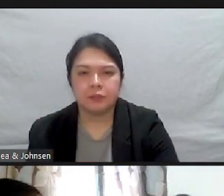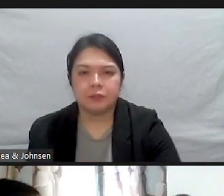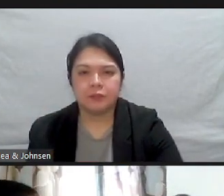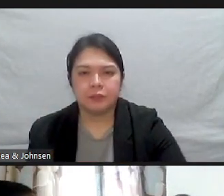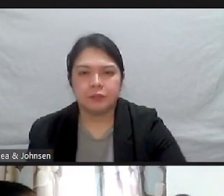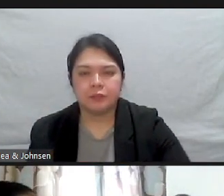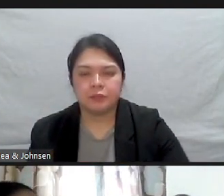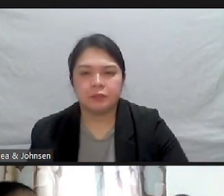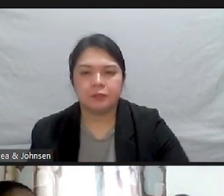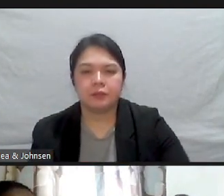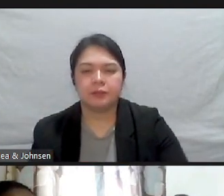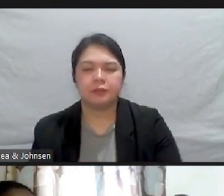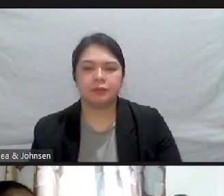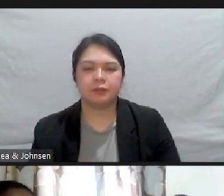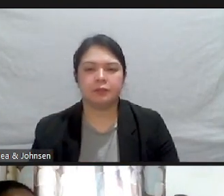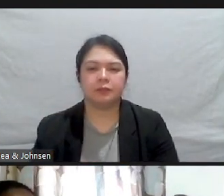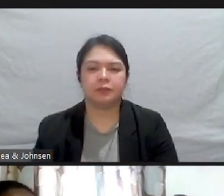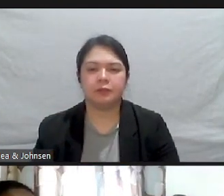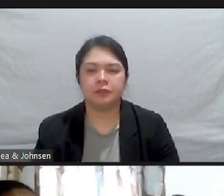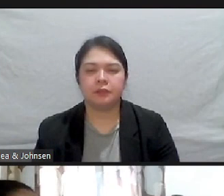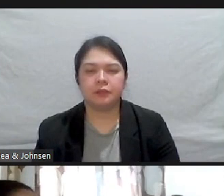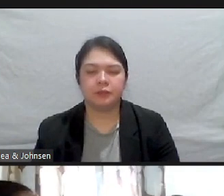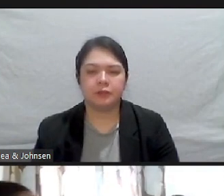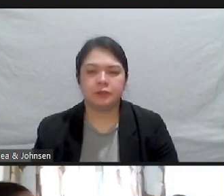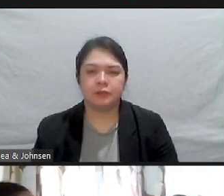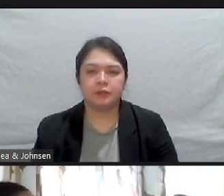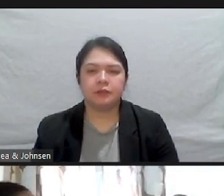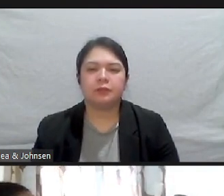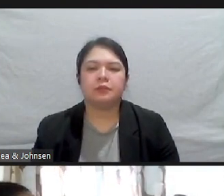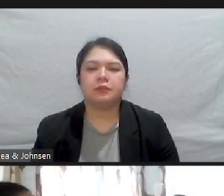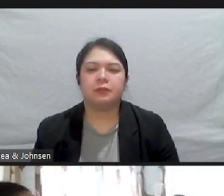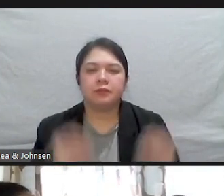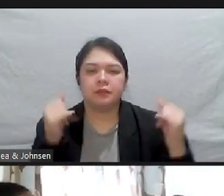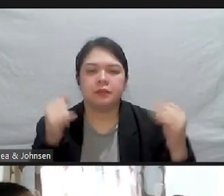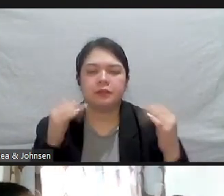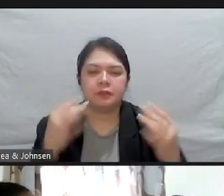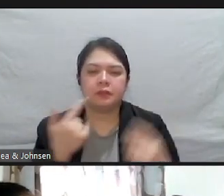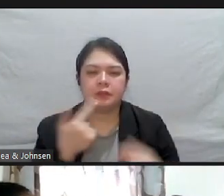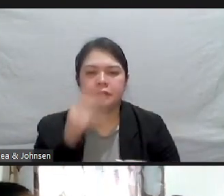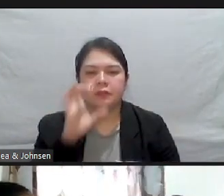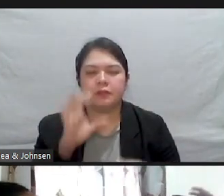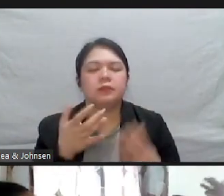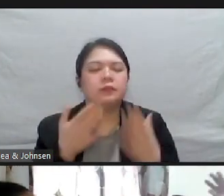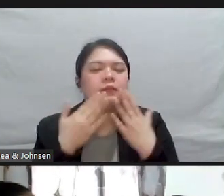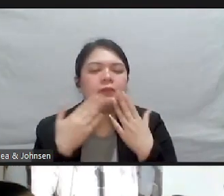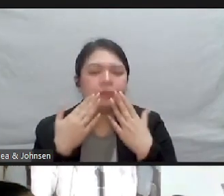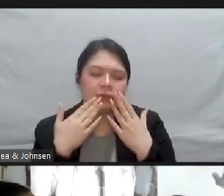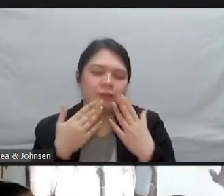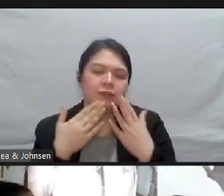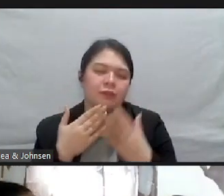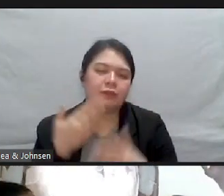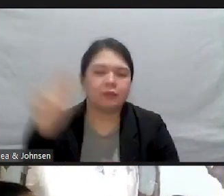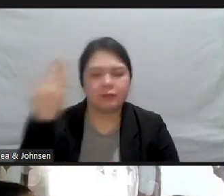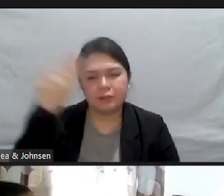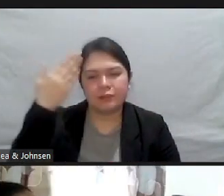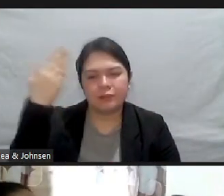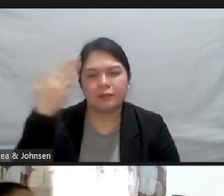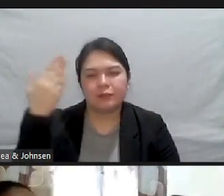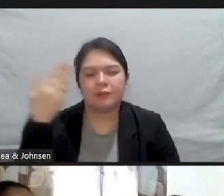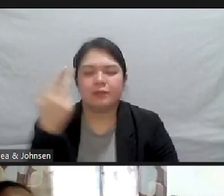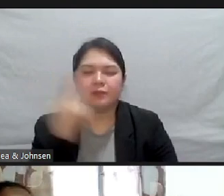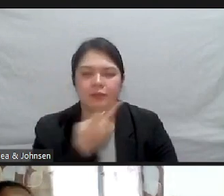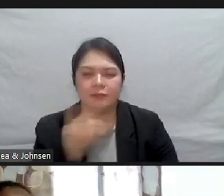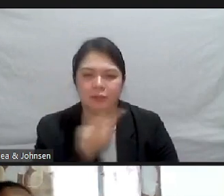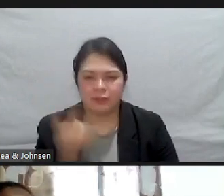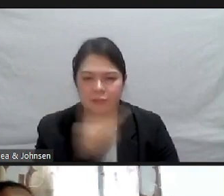Marami dito sa ating GC ay mga pasasalamat, no, sa ating mga tagapagbahagi kay Kaipang at saka kay